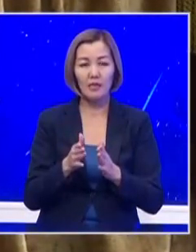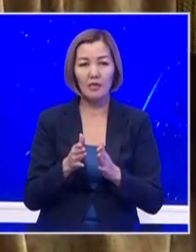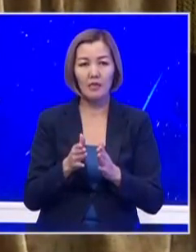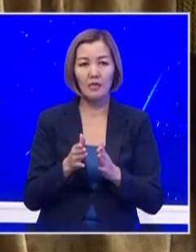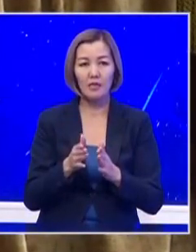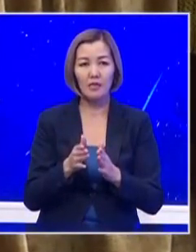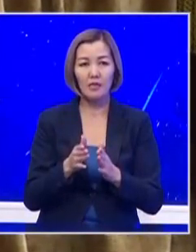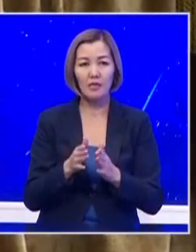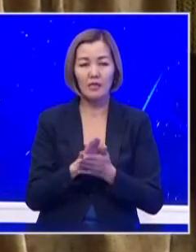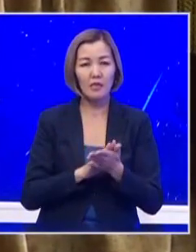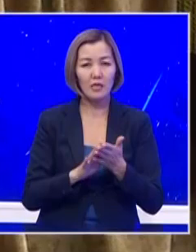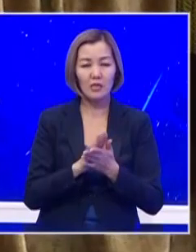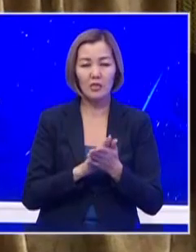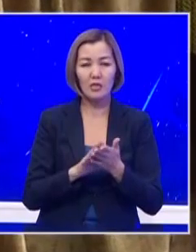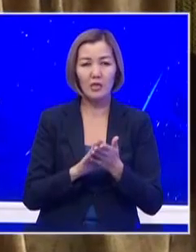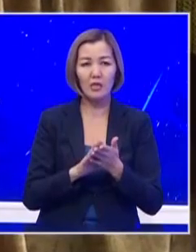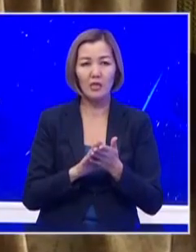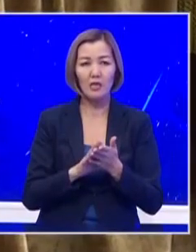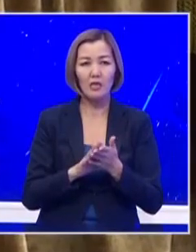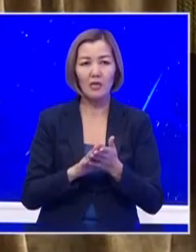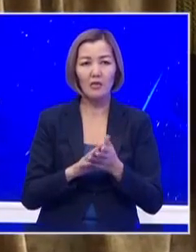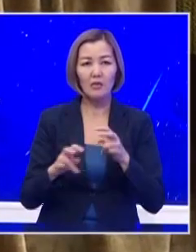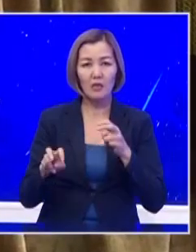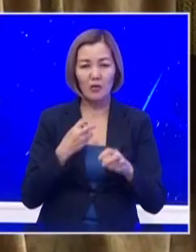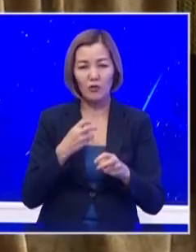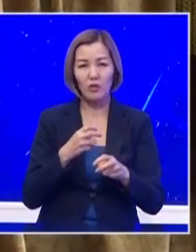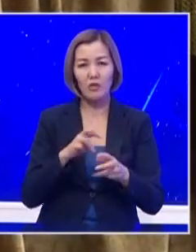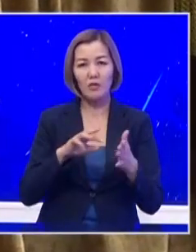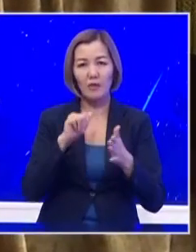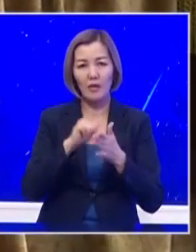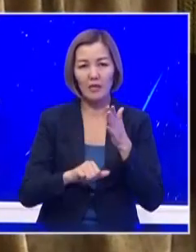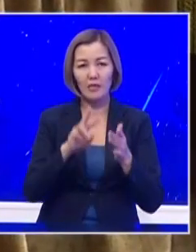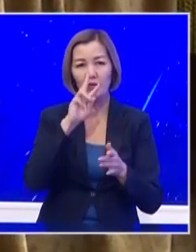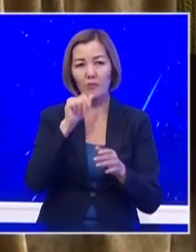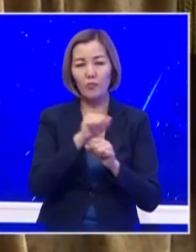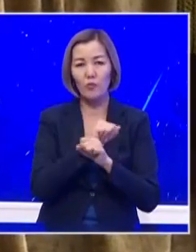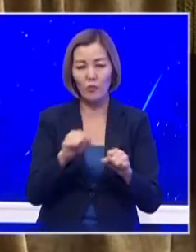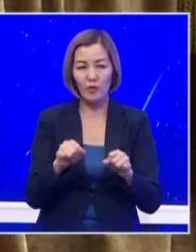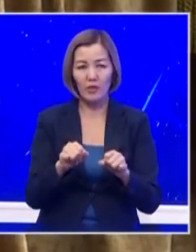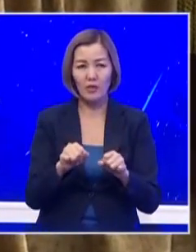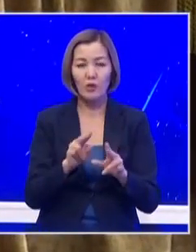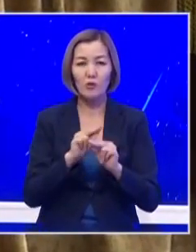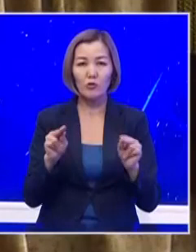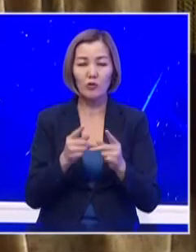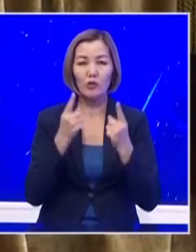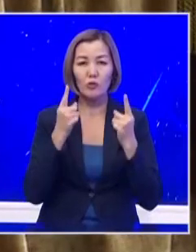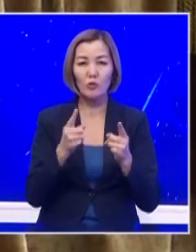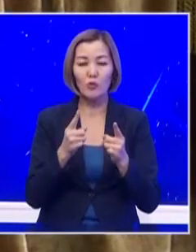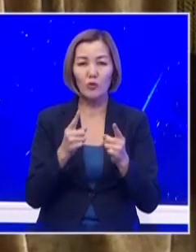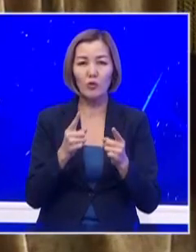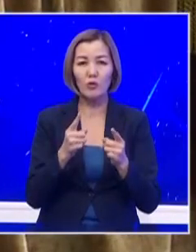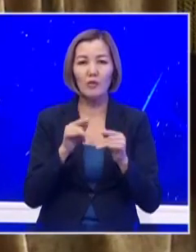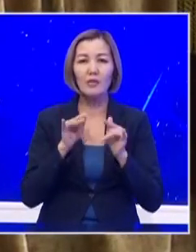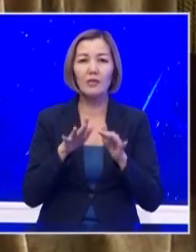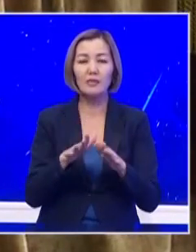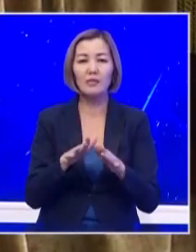Бұған ешқандай жол берілмеу керек. Біздің қатарымызда ұстаздық ұлы қасиетке